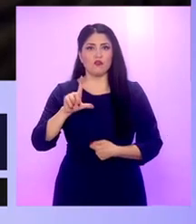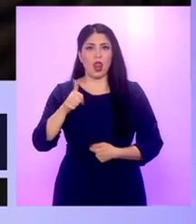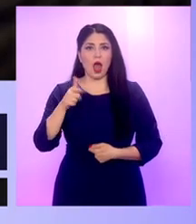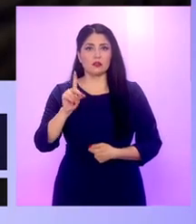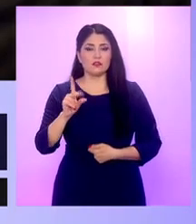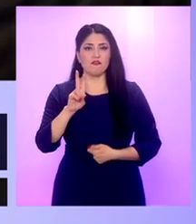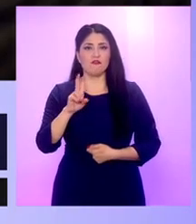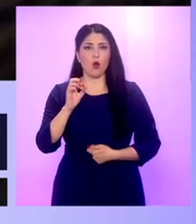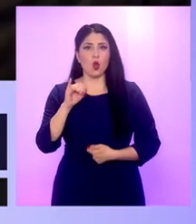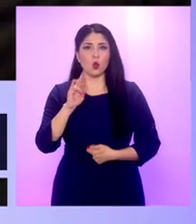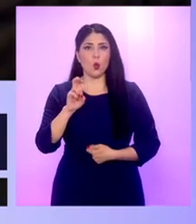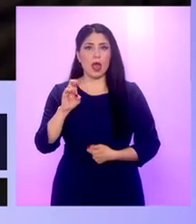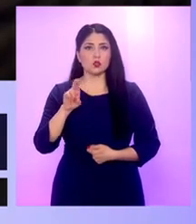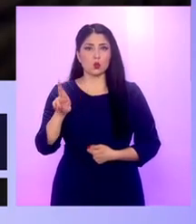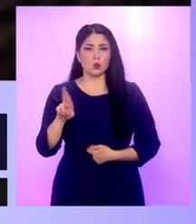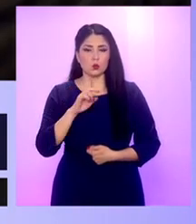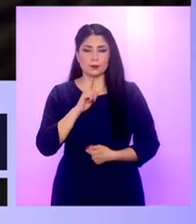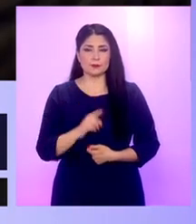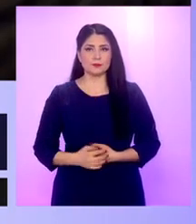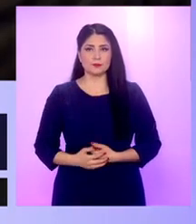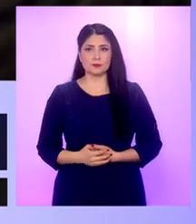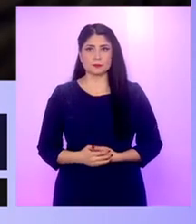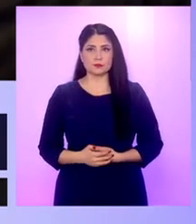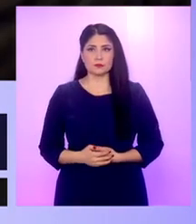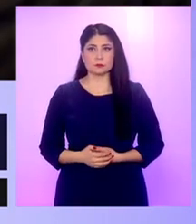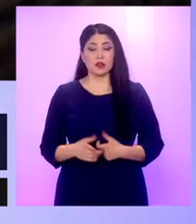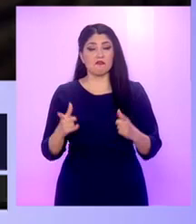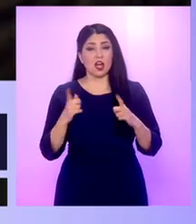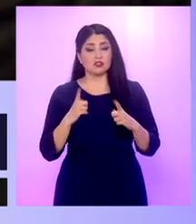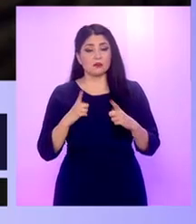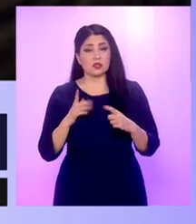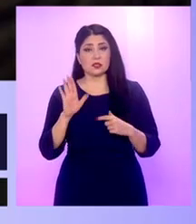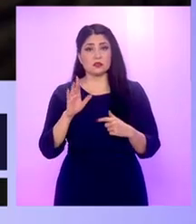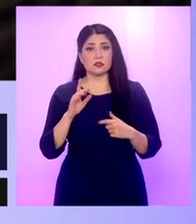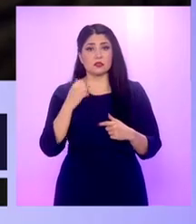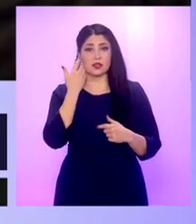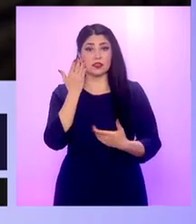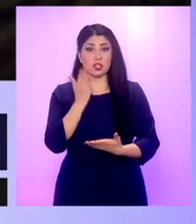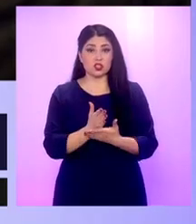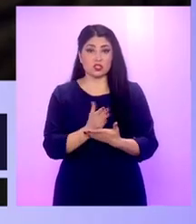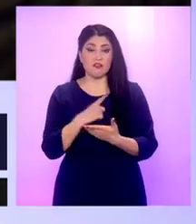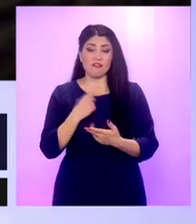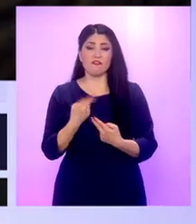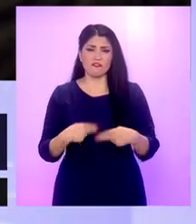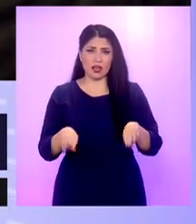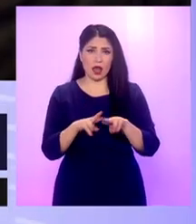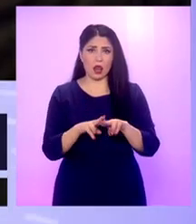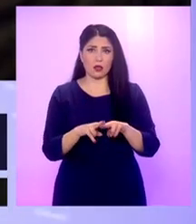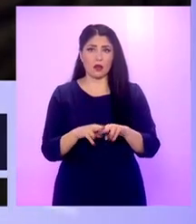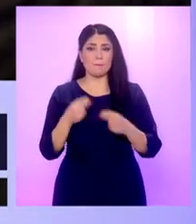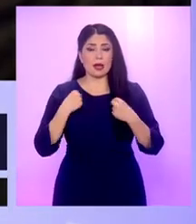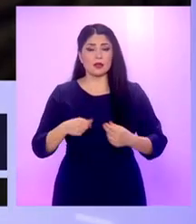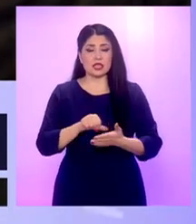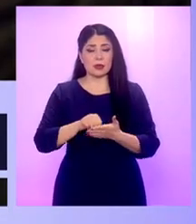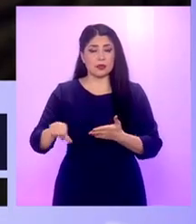domnul Vlad Voiculescu. O ultimă chestiune, domnule Popescu, vă așteptați ca odată ce această decizie ar putea să fie definitivă, premierul să-l